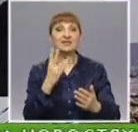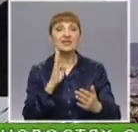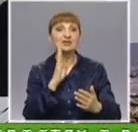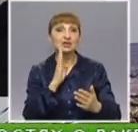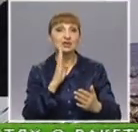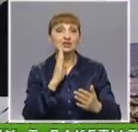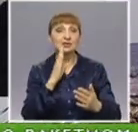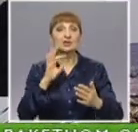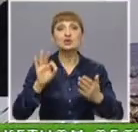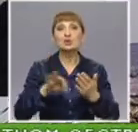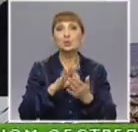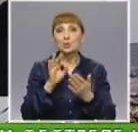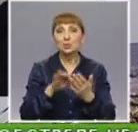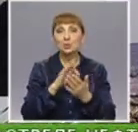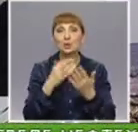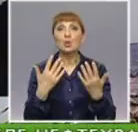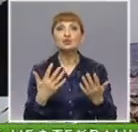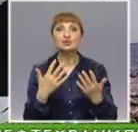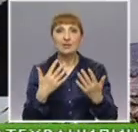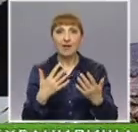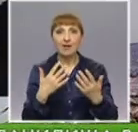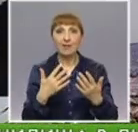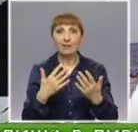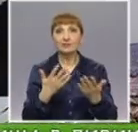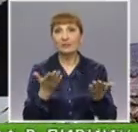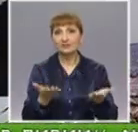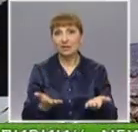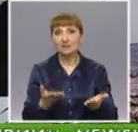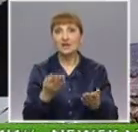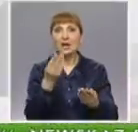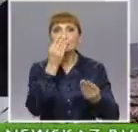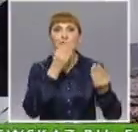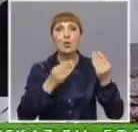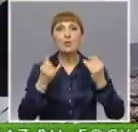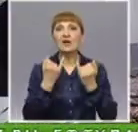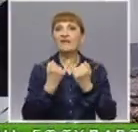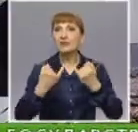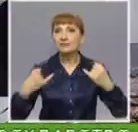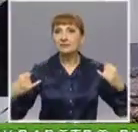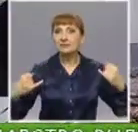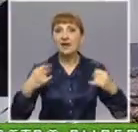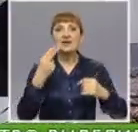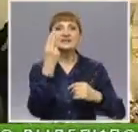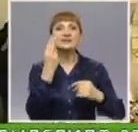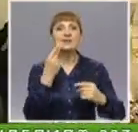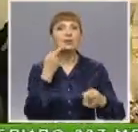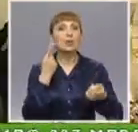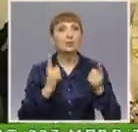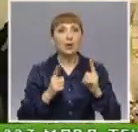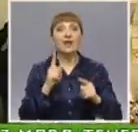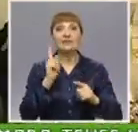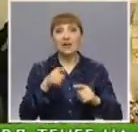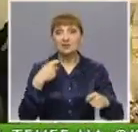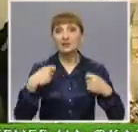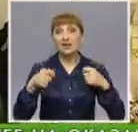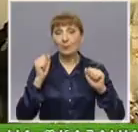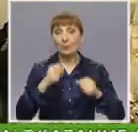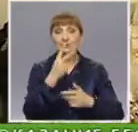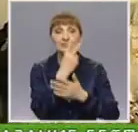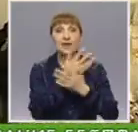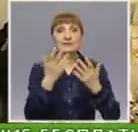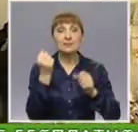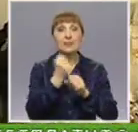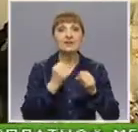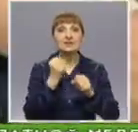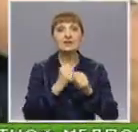3 месяца шьют. Ручная работа, пожалуйста. Шелковые нитки. Цвета натуральные. Также на ярмарке можно найти